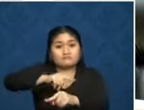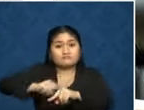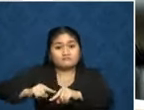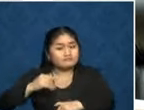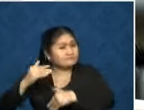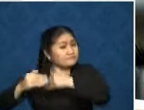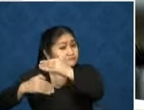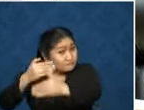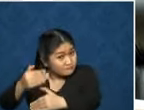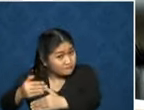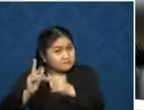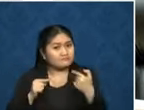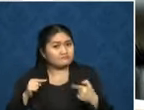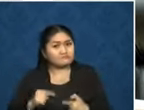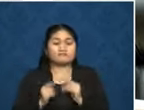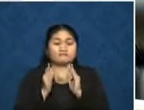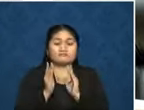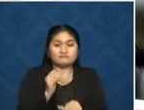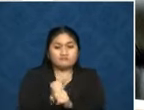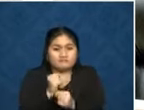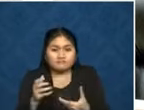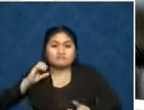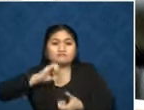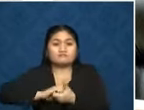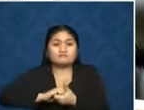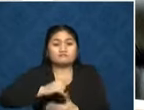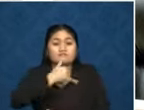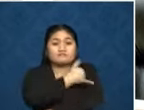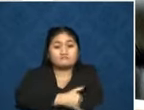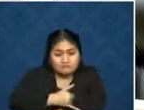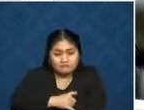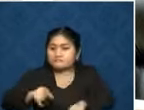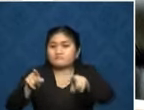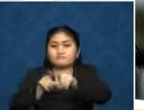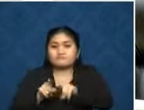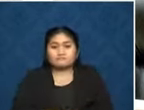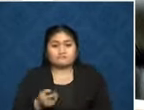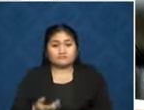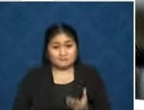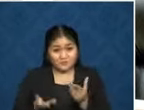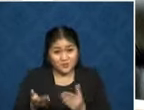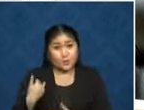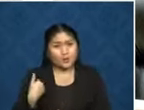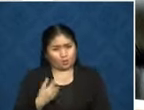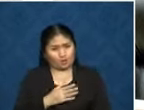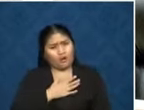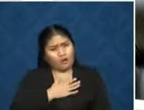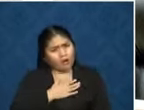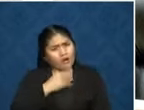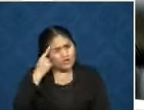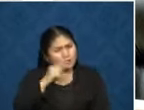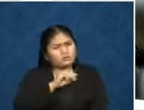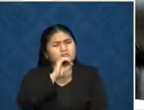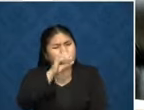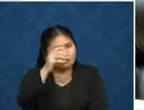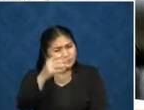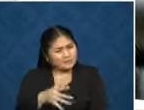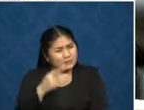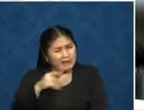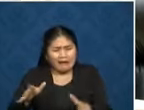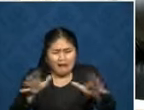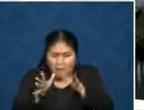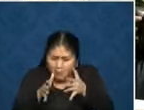วหน้านะครับของบทบาทของการทำงานร่วมกันระหว่างประเทศก็เช่นเดียวกันเพราะนั้นนะครับท่านประธานที่ผมได้พูดไปเนี่ยมันเหมือนกว้าง